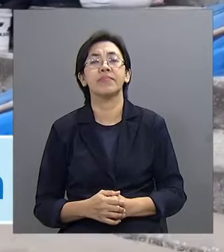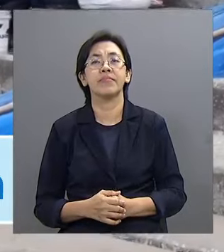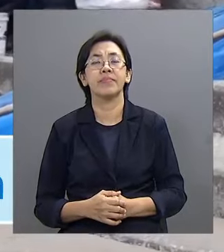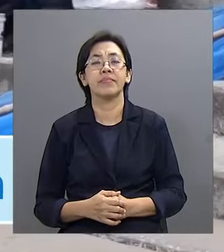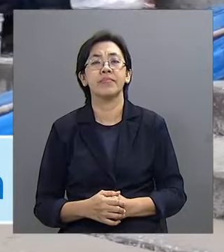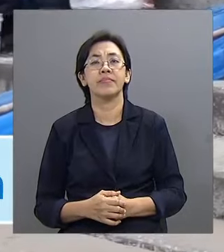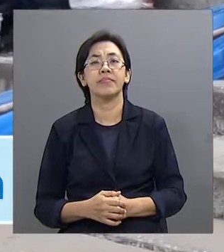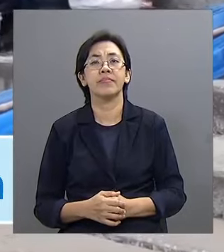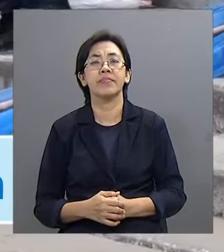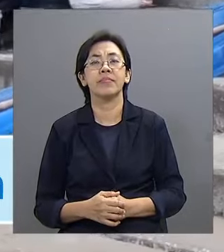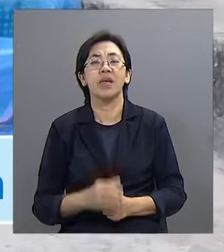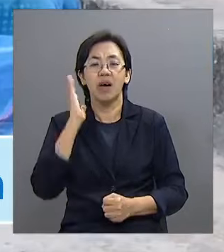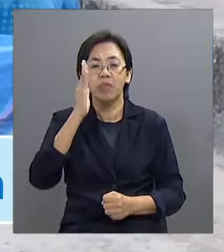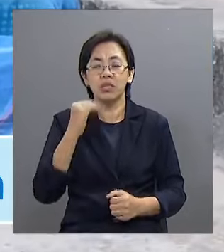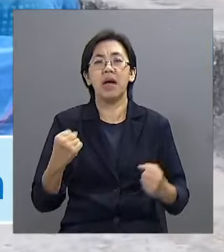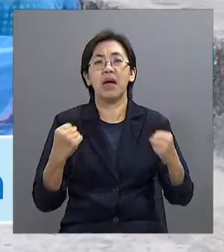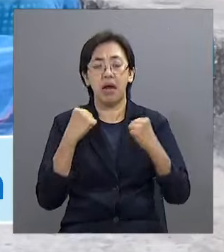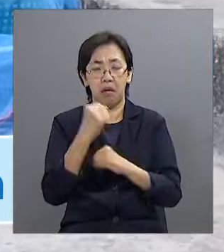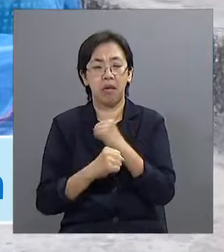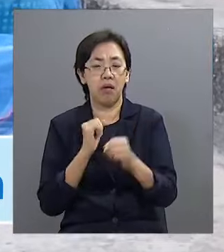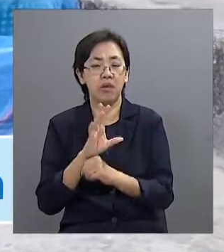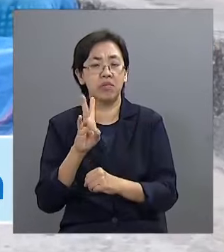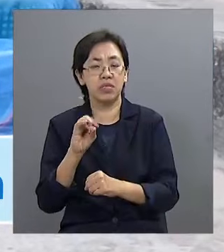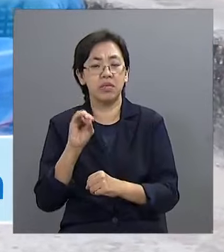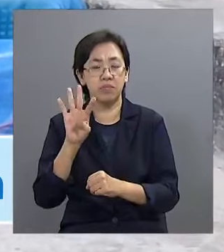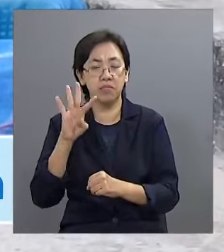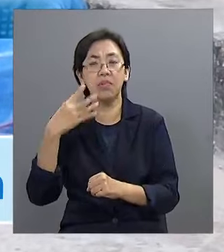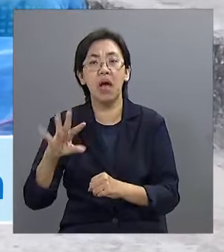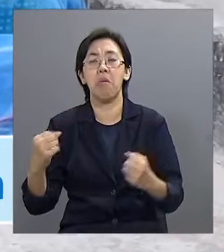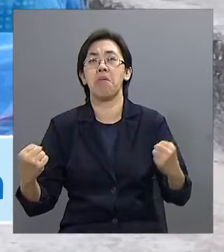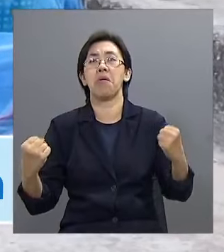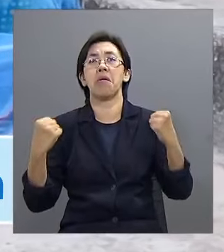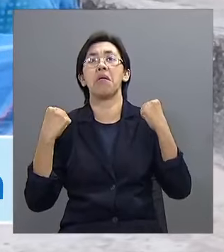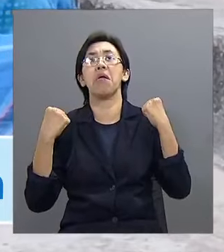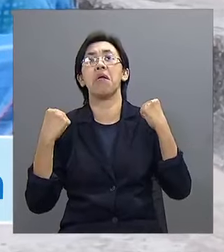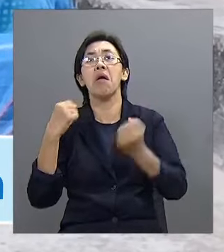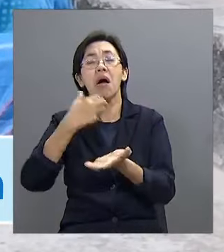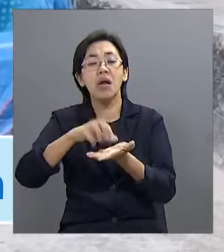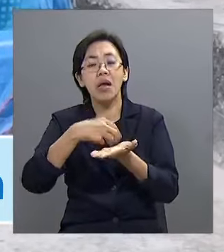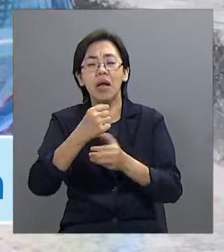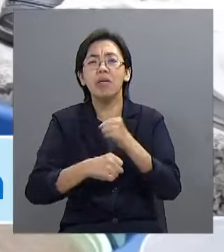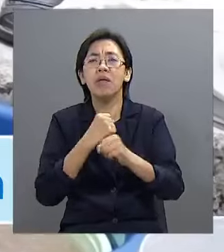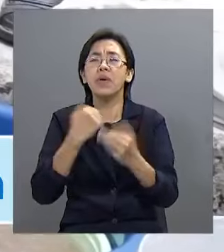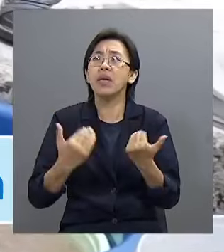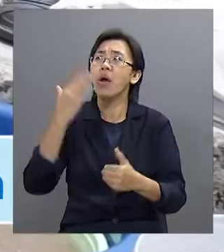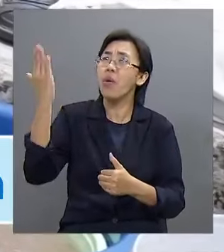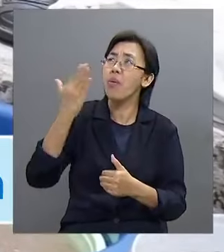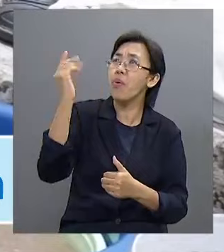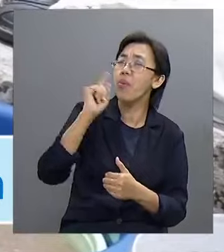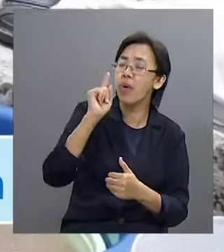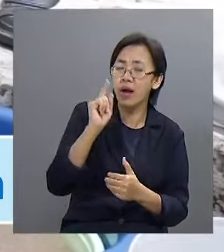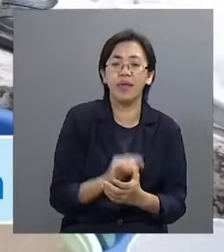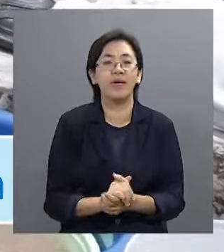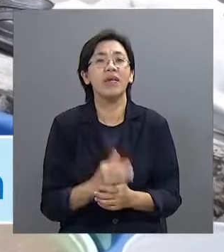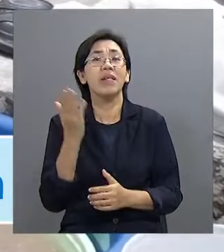รงอยู่เลยนะท่านอายุ74ปีแล้วนะโอ้โหแข็งแรงมากนะครับบอกว่าปีนี้ดินฟ้าอากาศเปลี่ยนแปลงครับคือปกติเนี่ย เคยจะไม่เข้าหน้